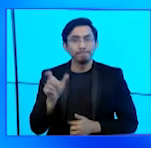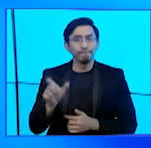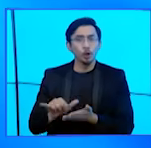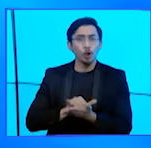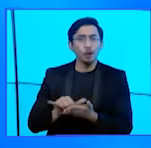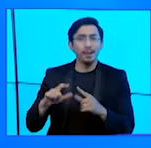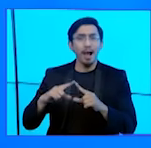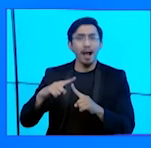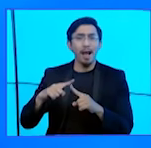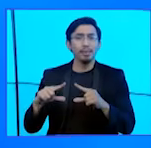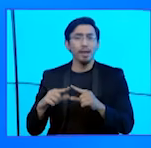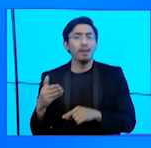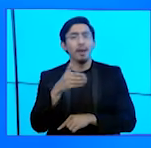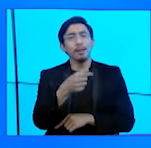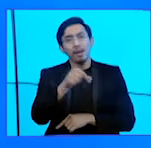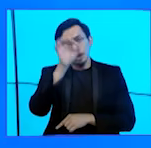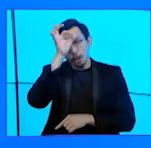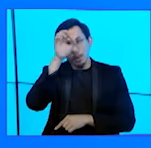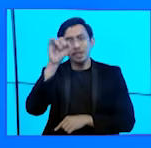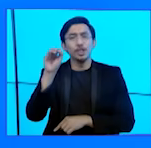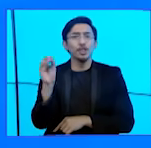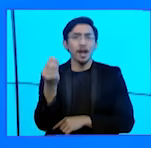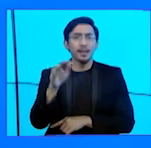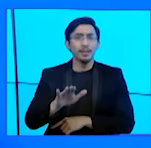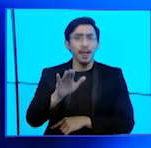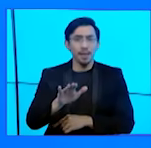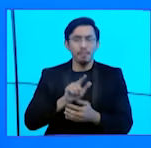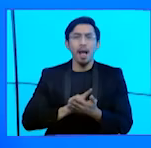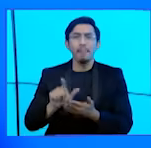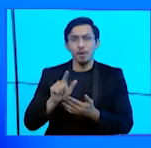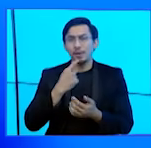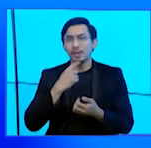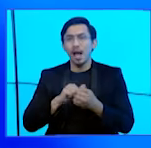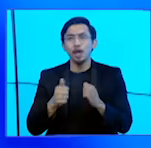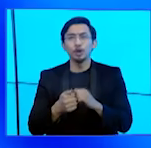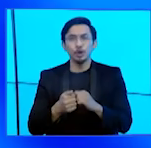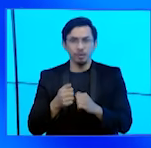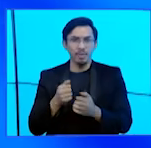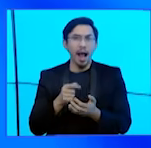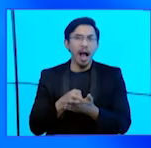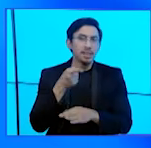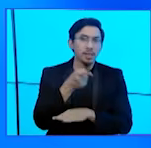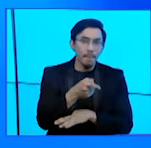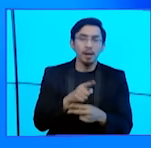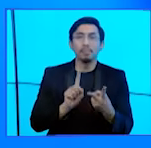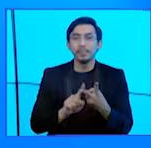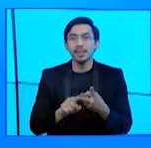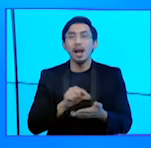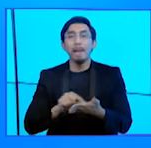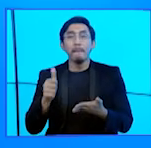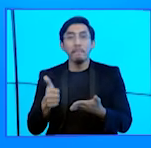Pemirsa, YouTuber Atta Halilintar mendatangi Polres Metro Jakarta Selatan terkait laporan kasus dugaan pengancaman dan pencemaran nama